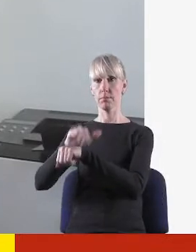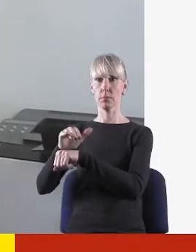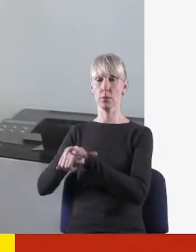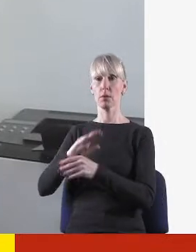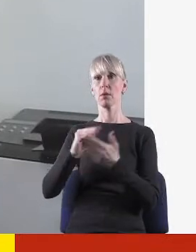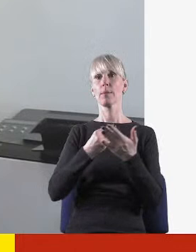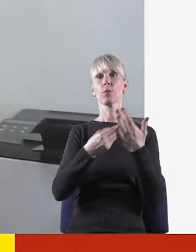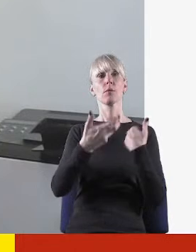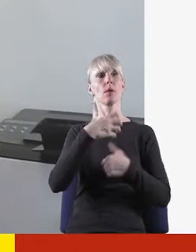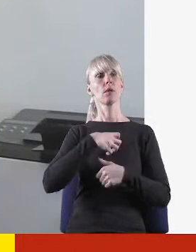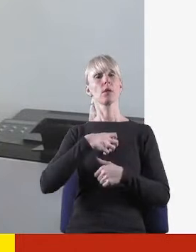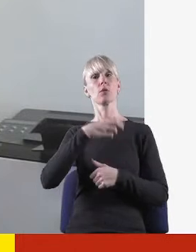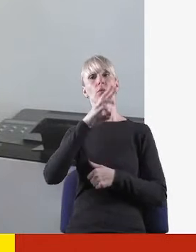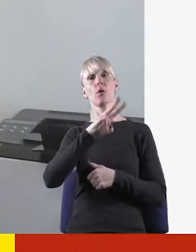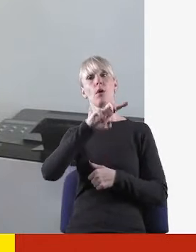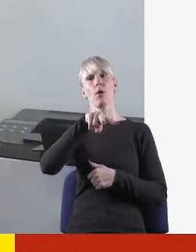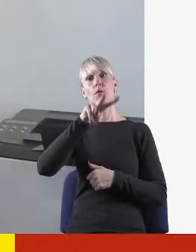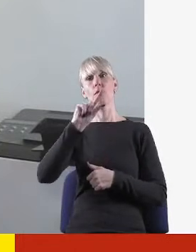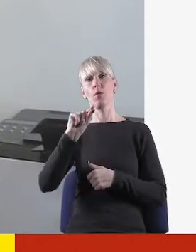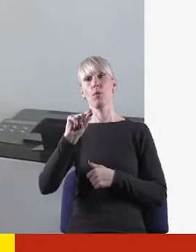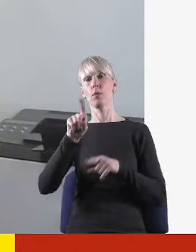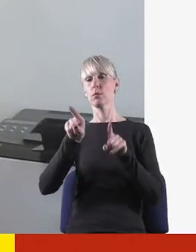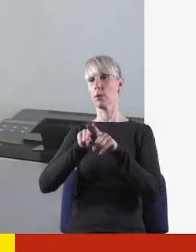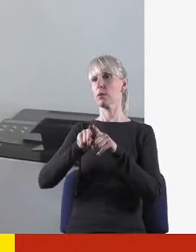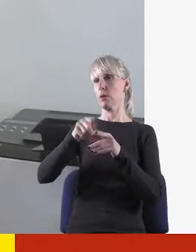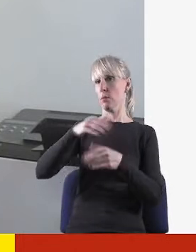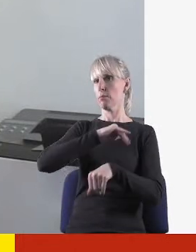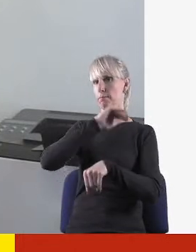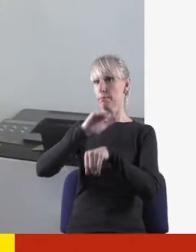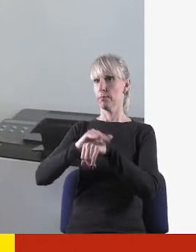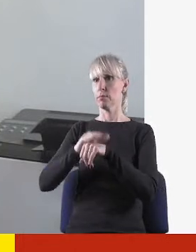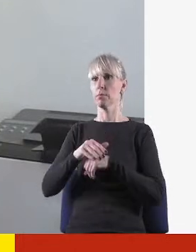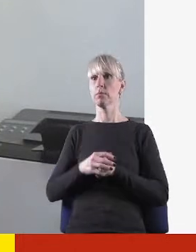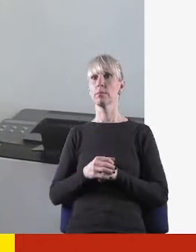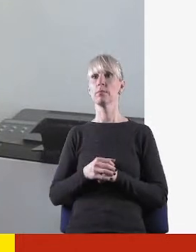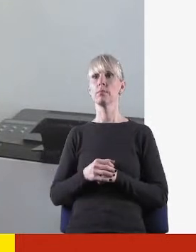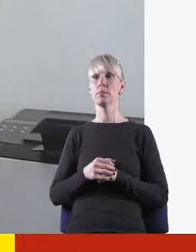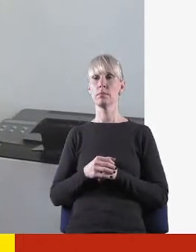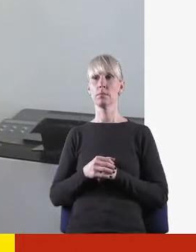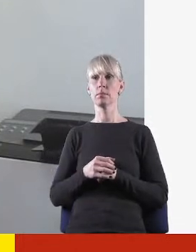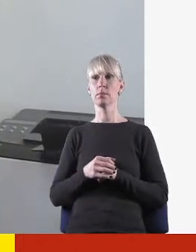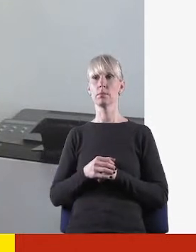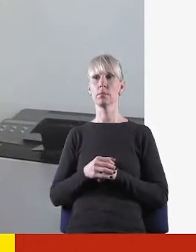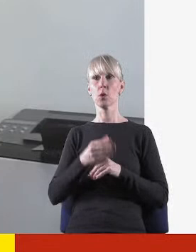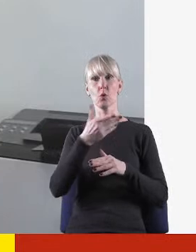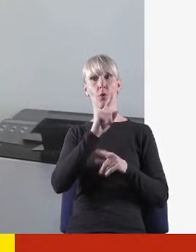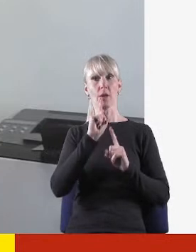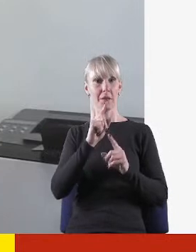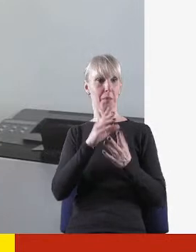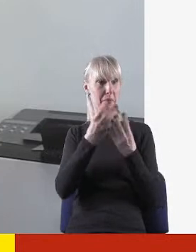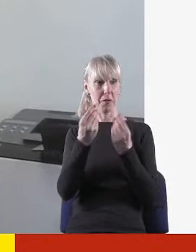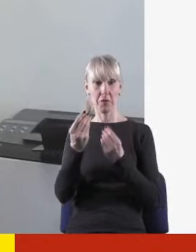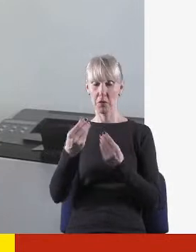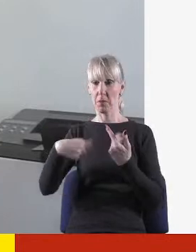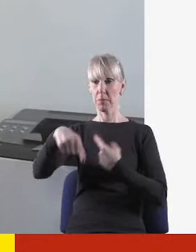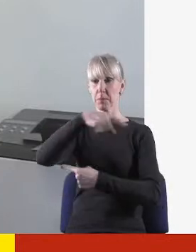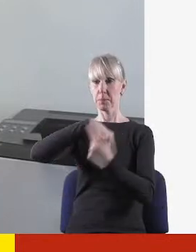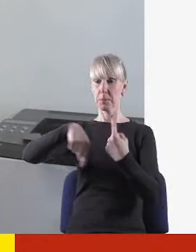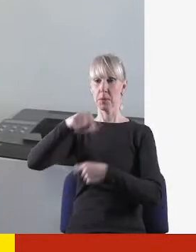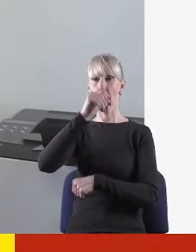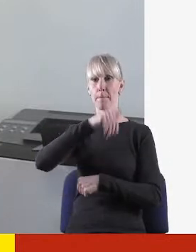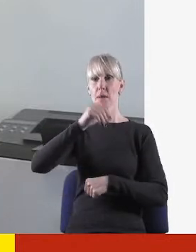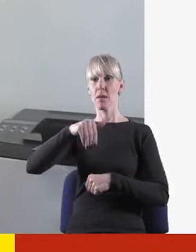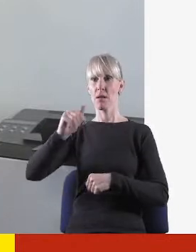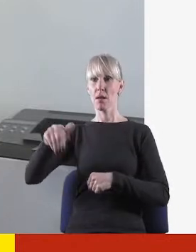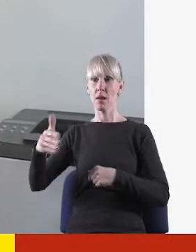WUP-u, który tutaj myślę, że już kwotami miliardowymi obraca, jeżeli chodzi o przedsiębiorców, czy też pomoc